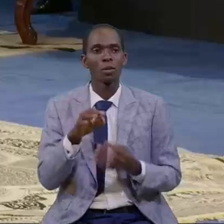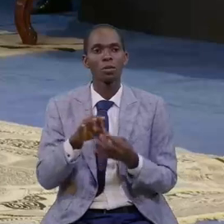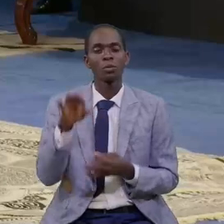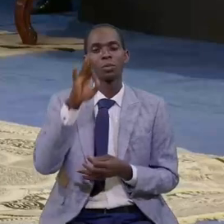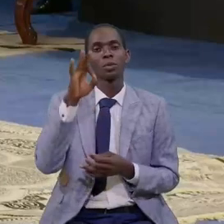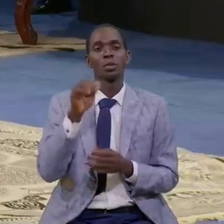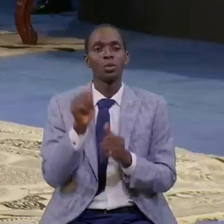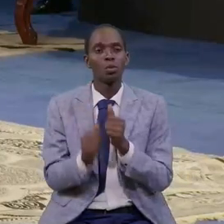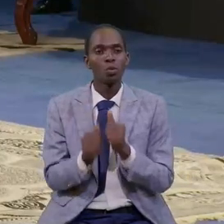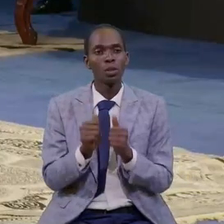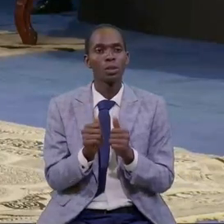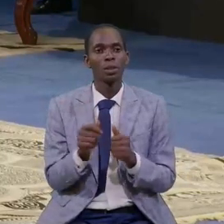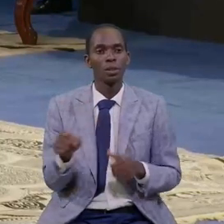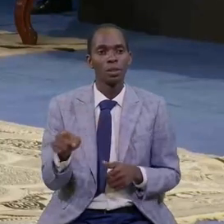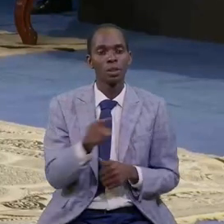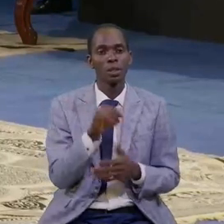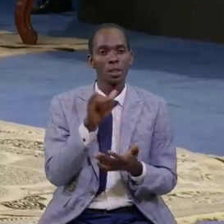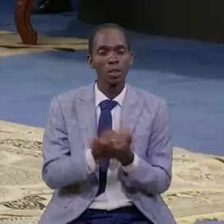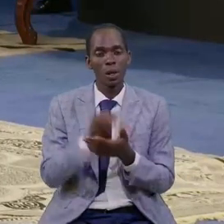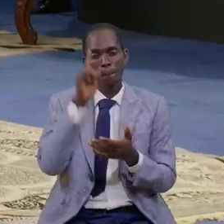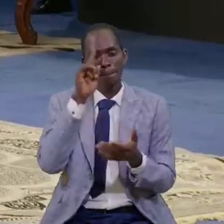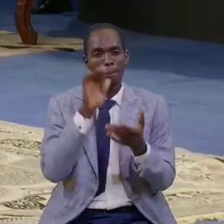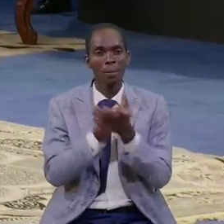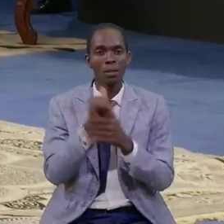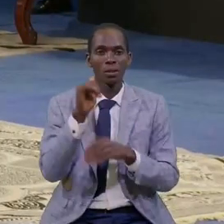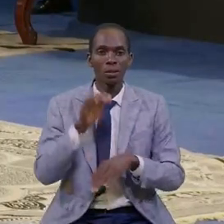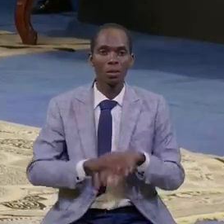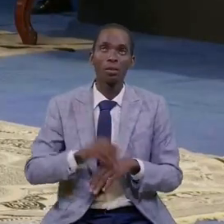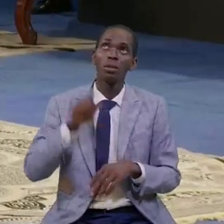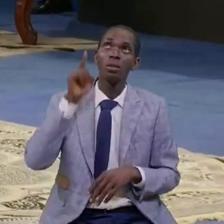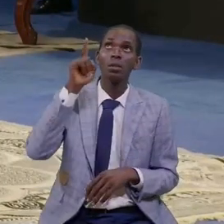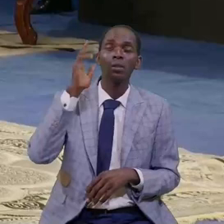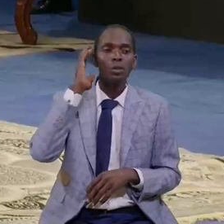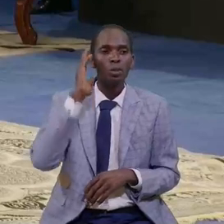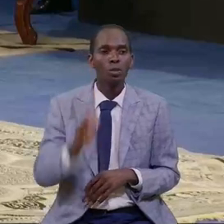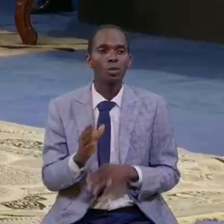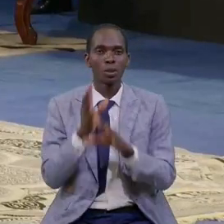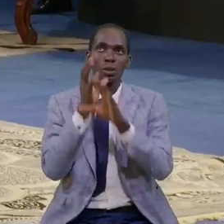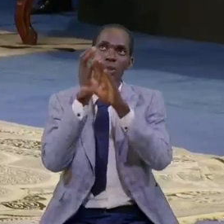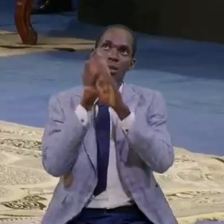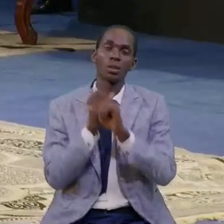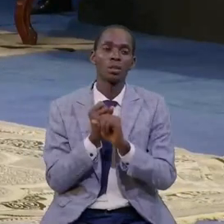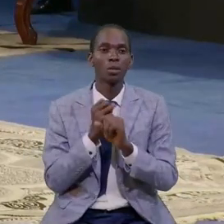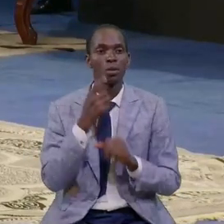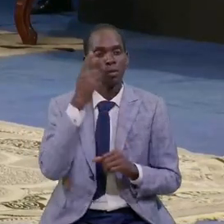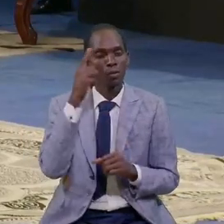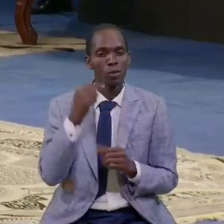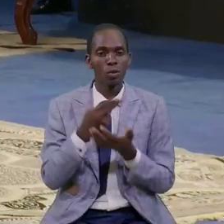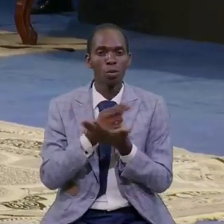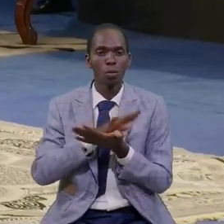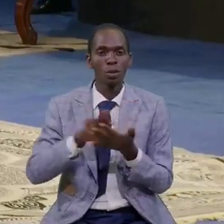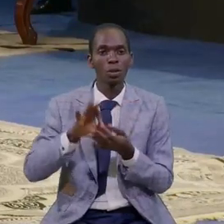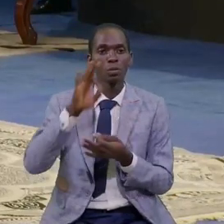devait recevoir ceux qui croirit en lui car l'esprit n'était